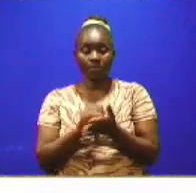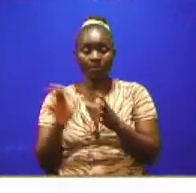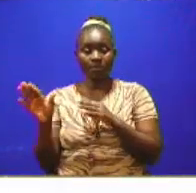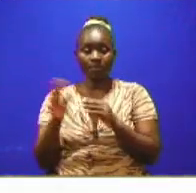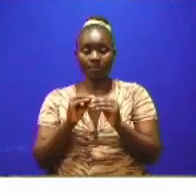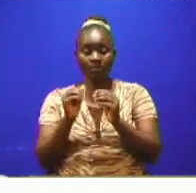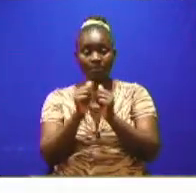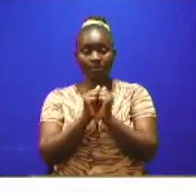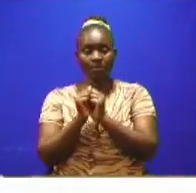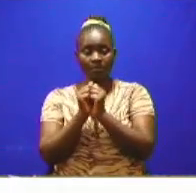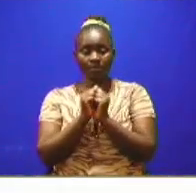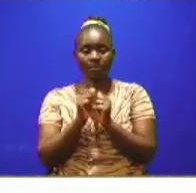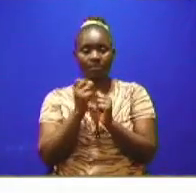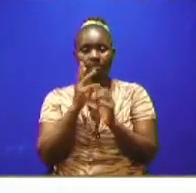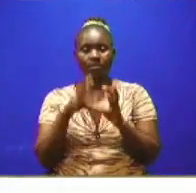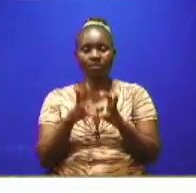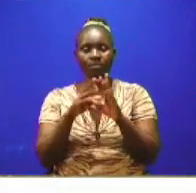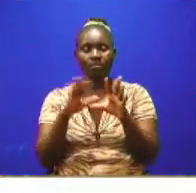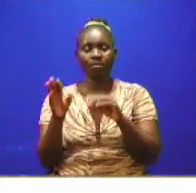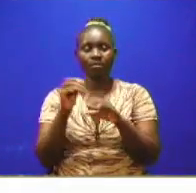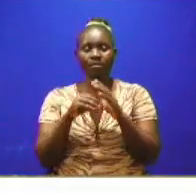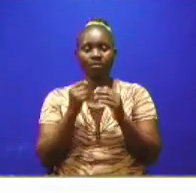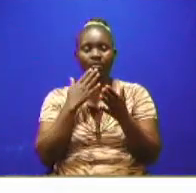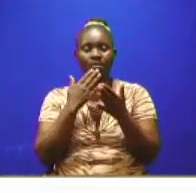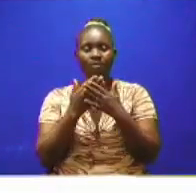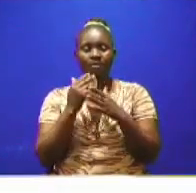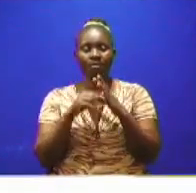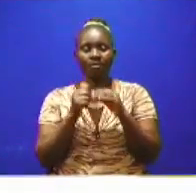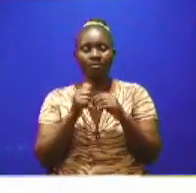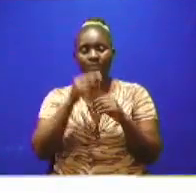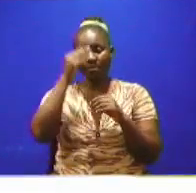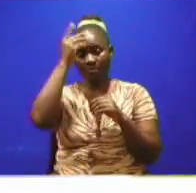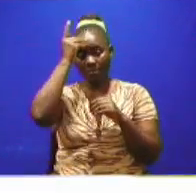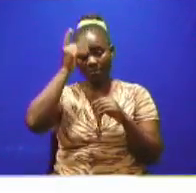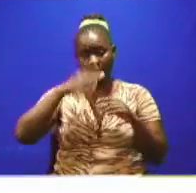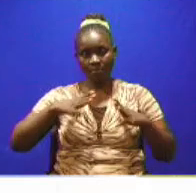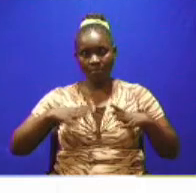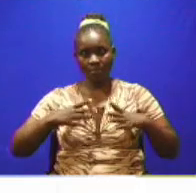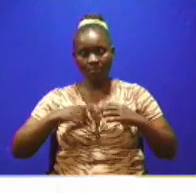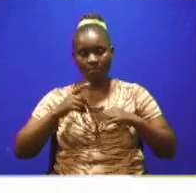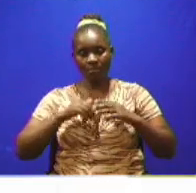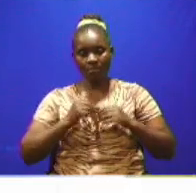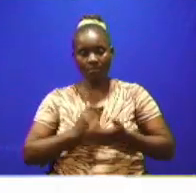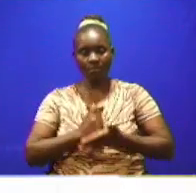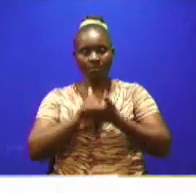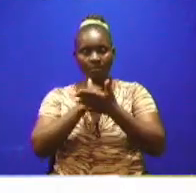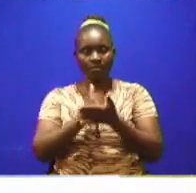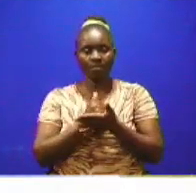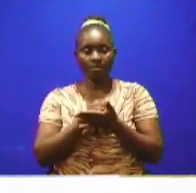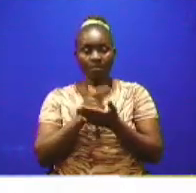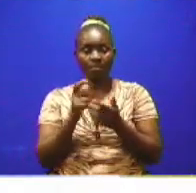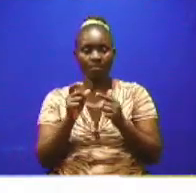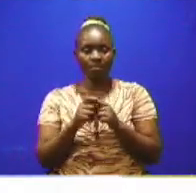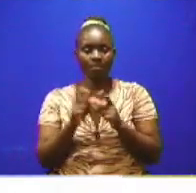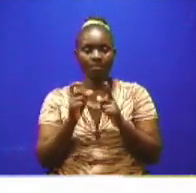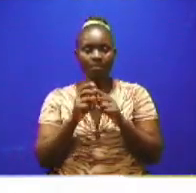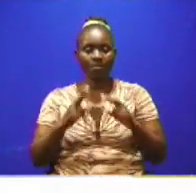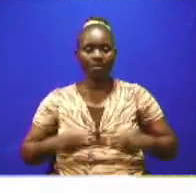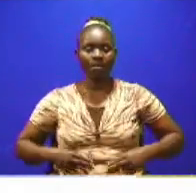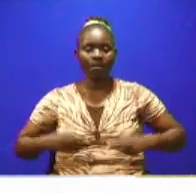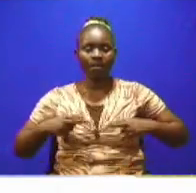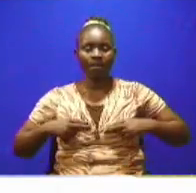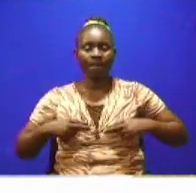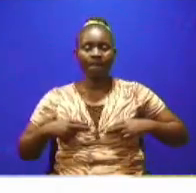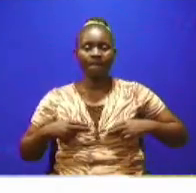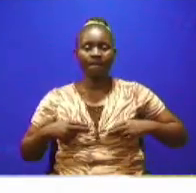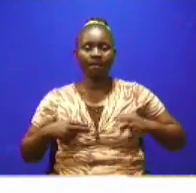buna enchira eye moyo kwirenia okoboko ase abanya kenyoro. Tua konya esa mangana health.